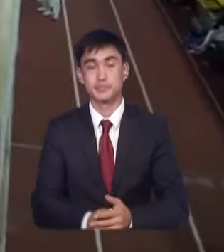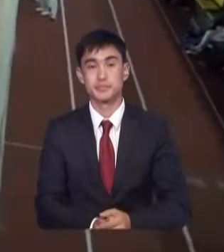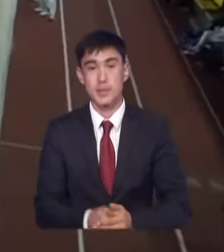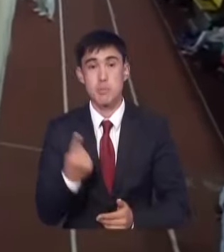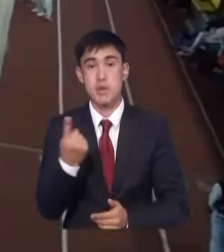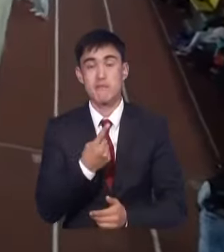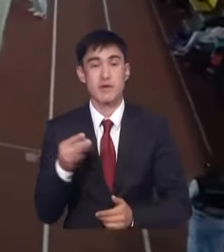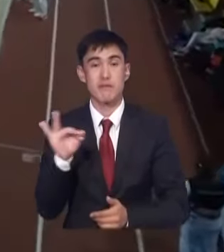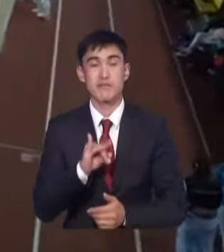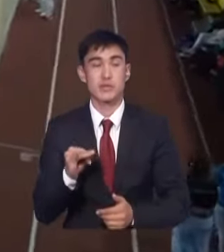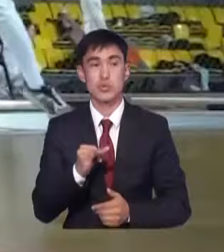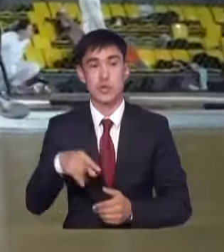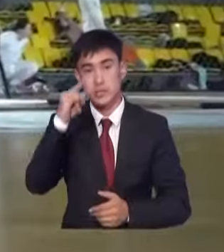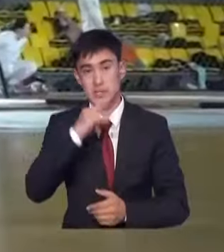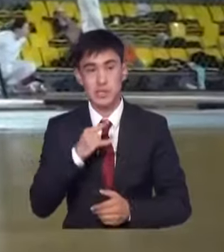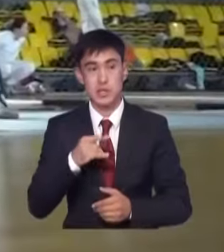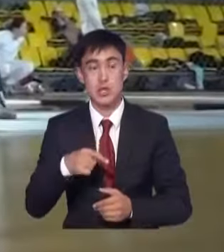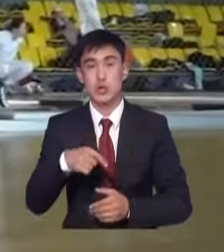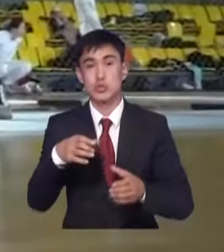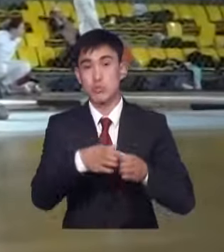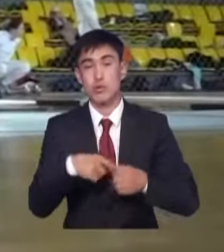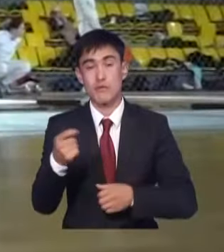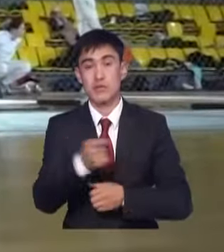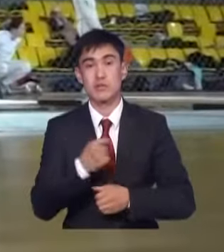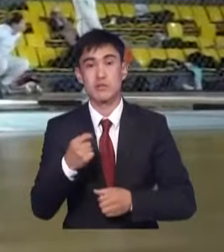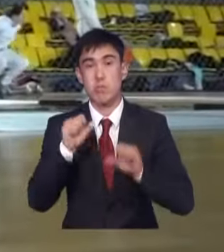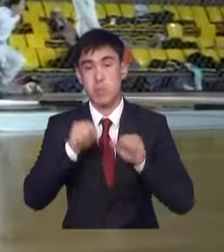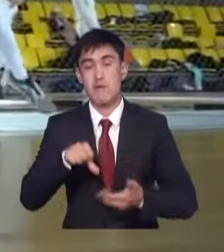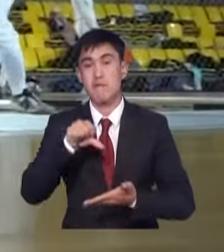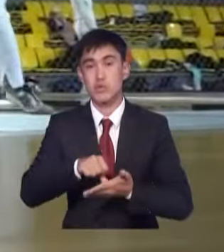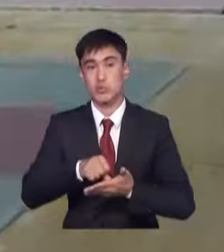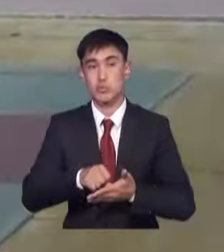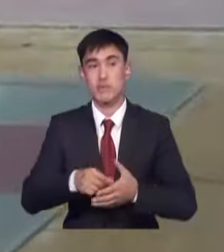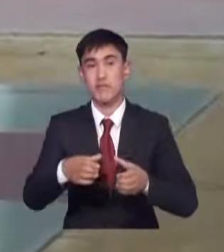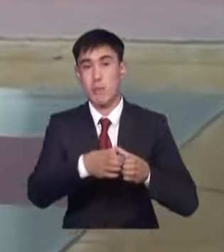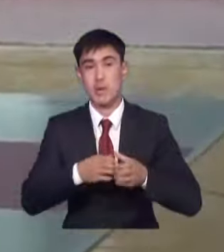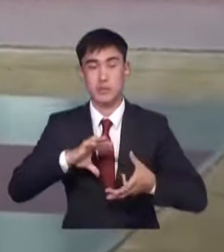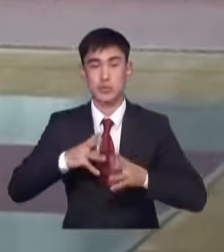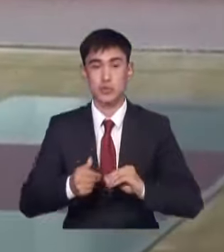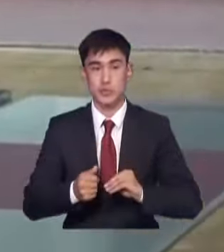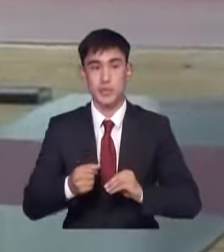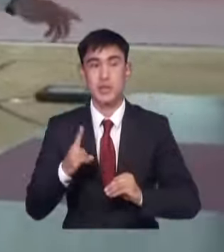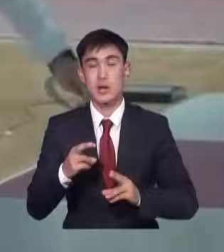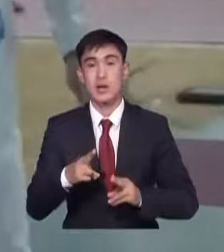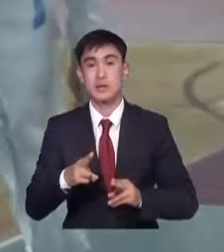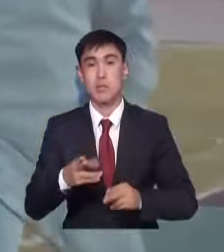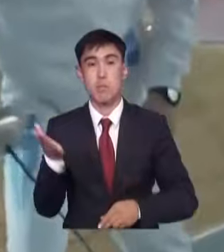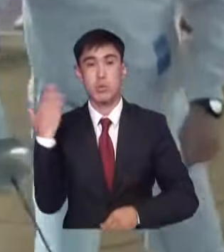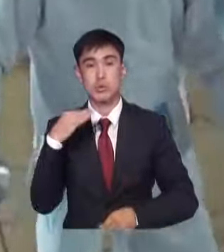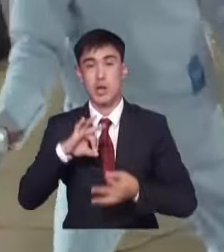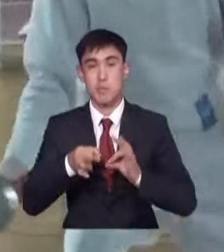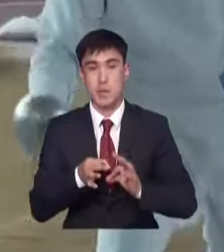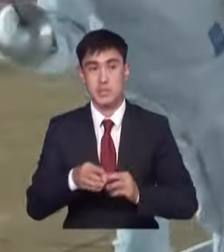впервые за всю историю Казахстана сборная по фехтованию завоевала право выступить именно в командном зачёте так как на предыдущей